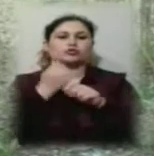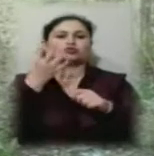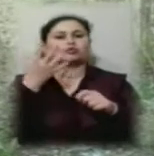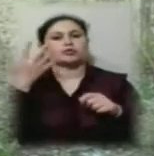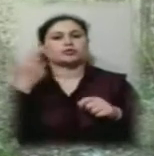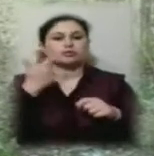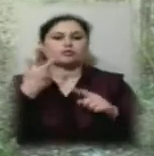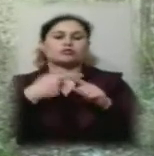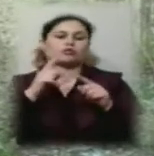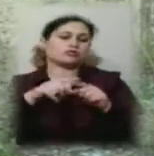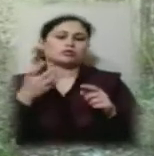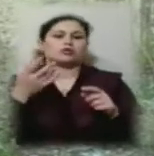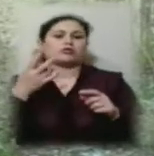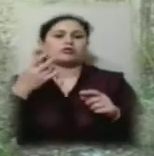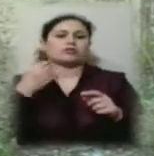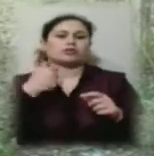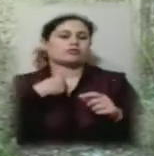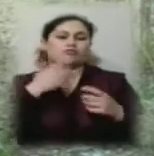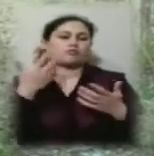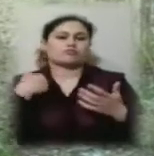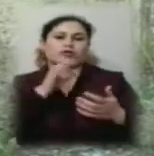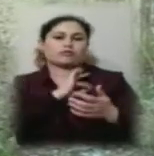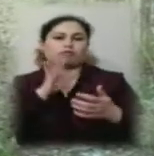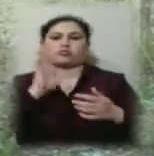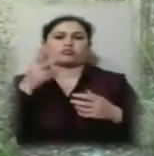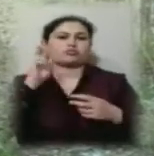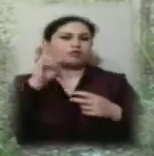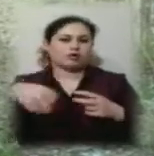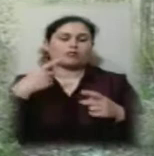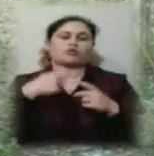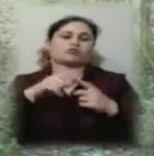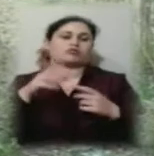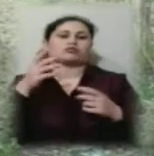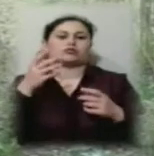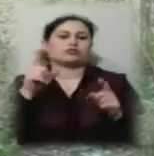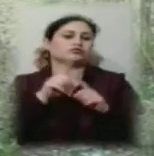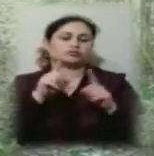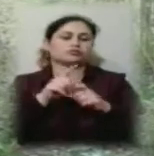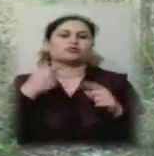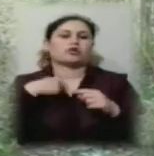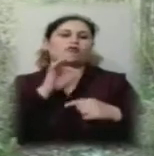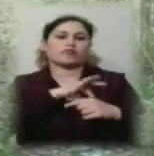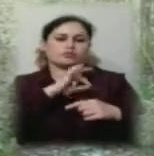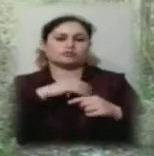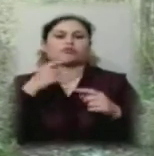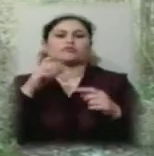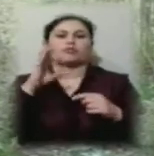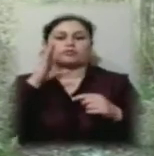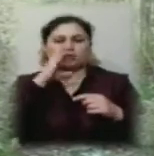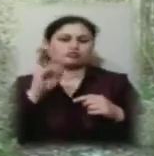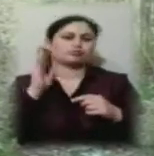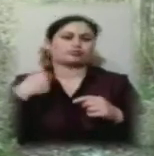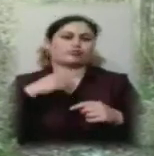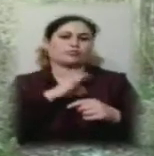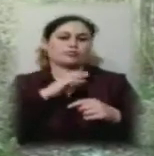можу не отримати цю вигаду навіть фінансово і все одно користуватися маршрутками. Тож, можливо, не так